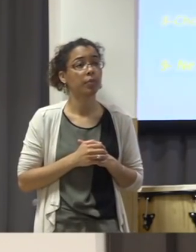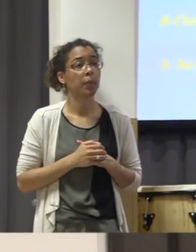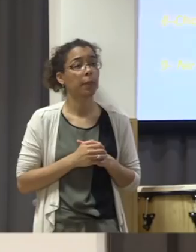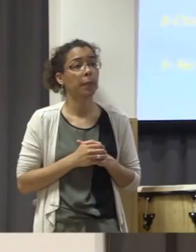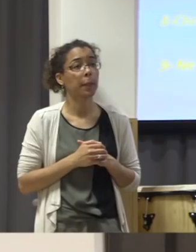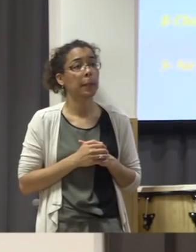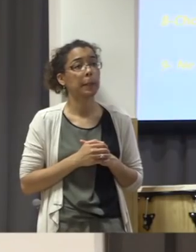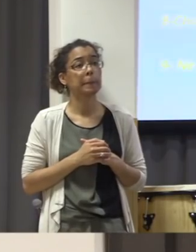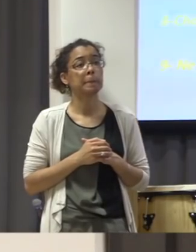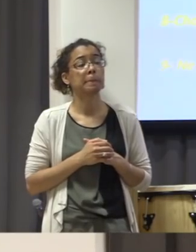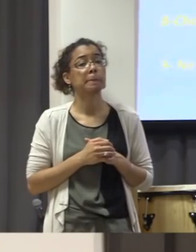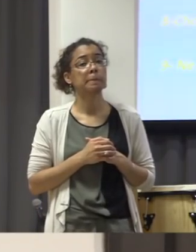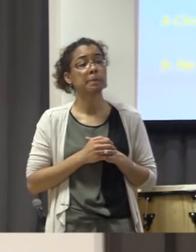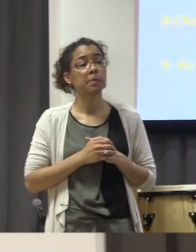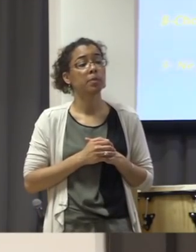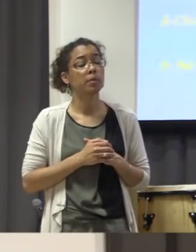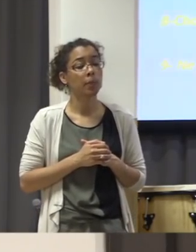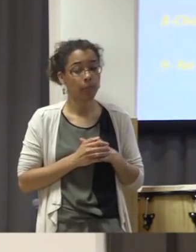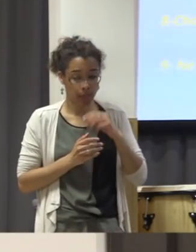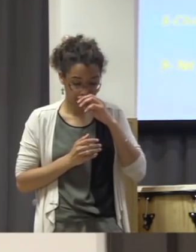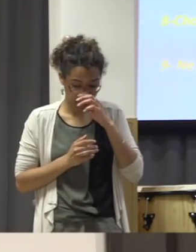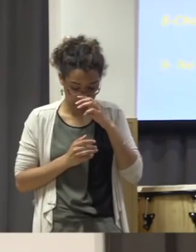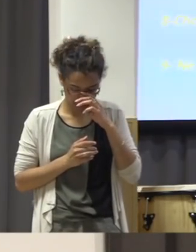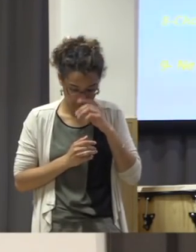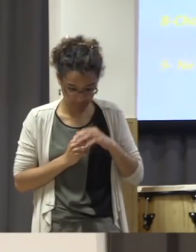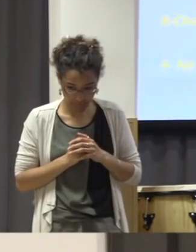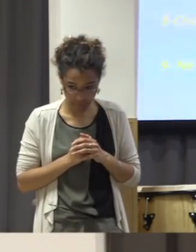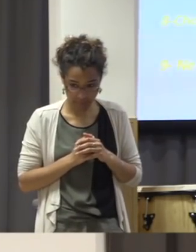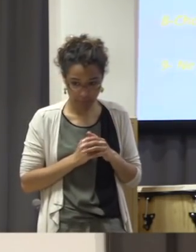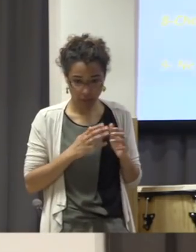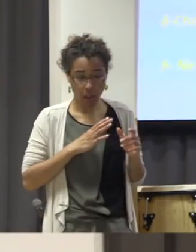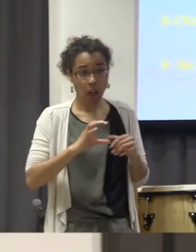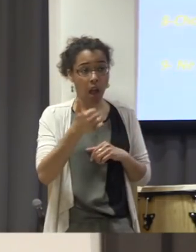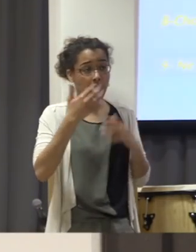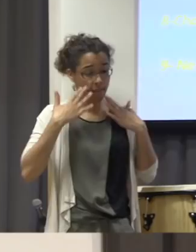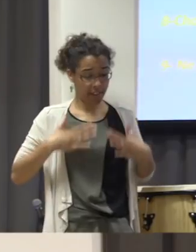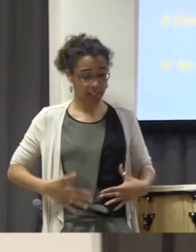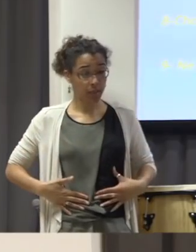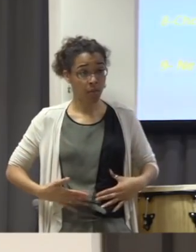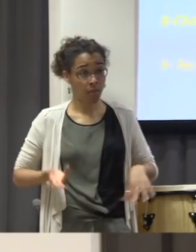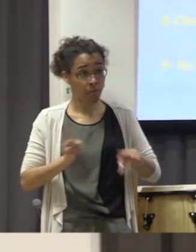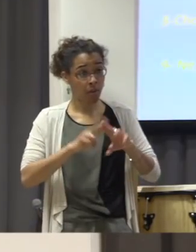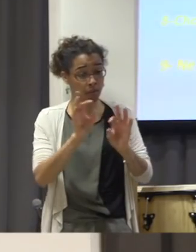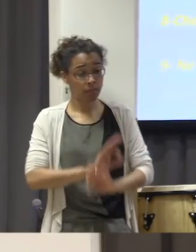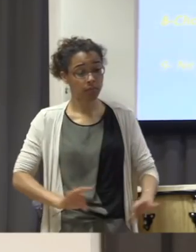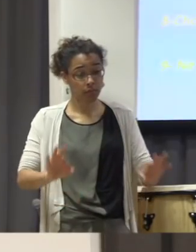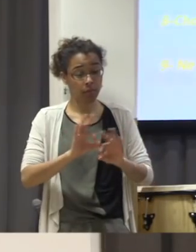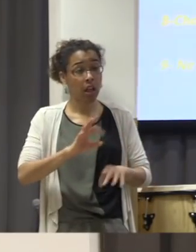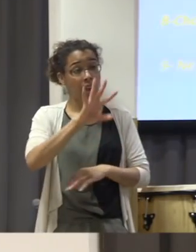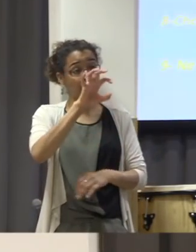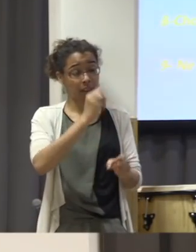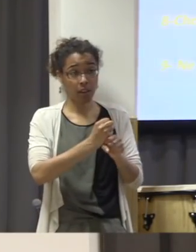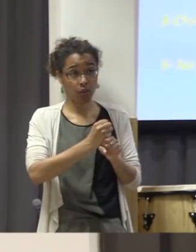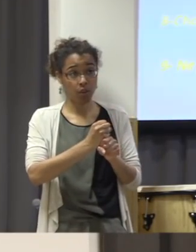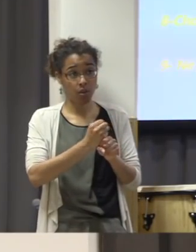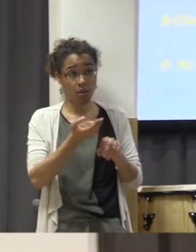Ils ont pour un seul vêtement, ils ont porté un seul vêtement, mais ils ne sont pas morts. Pendant 40 ans, ils ne